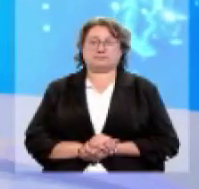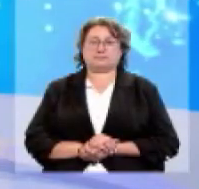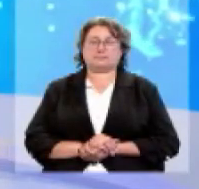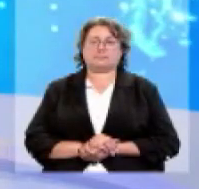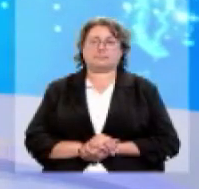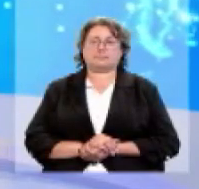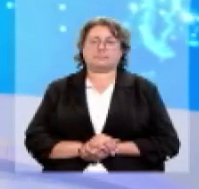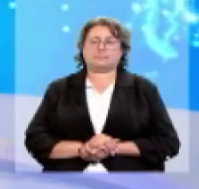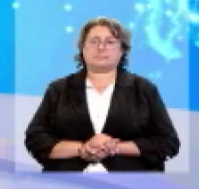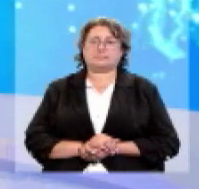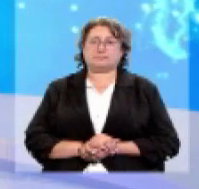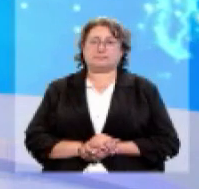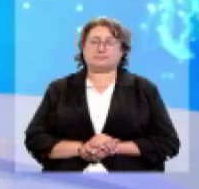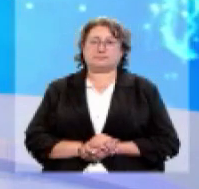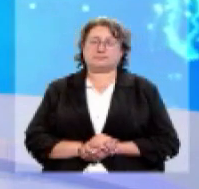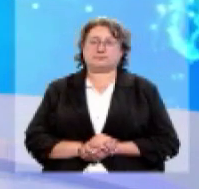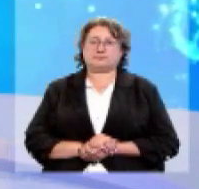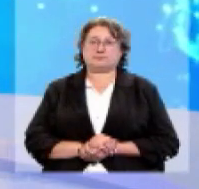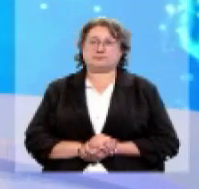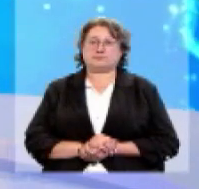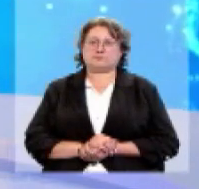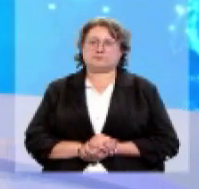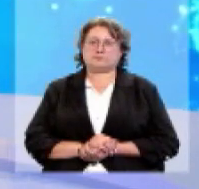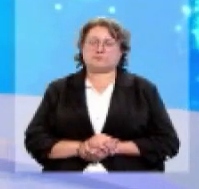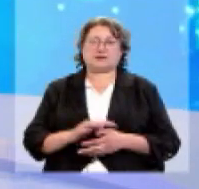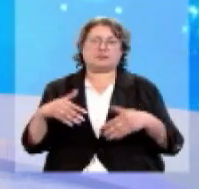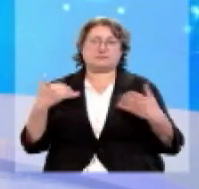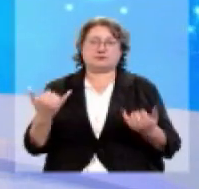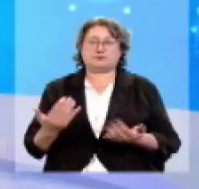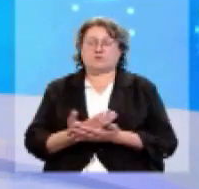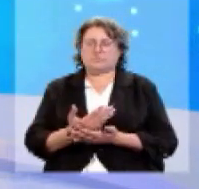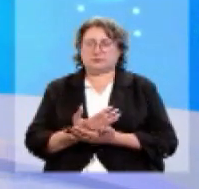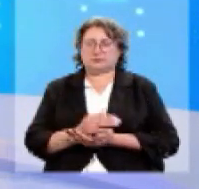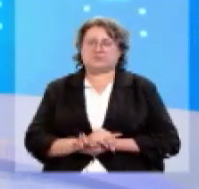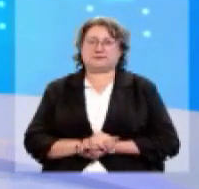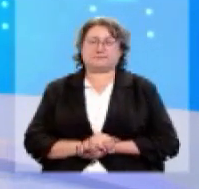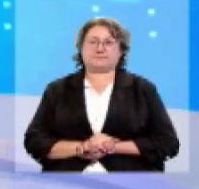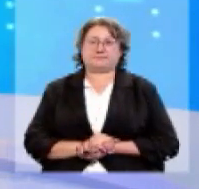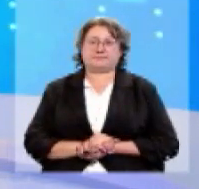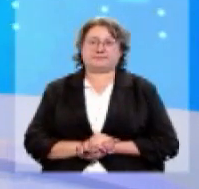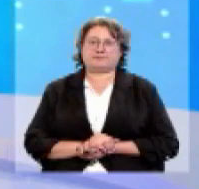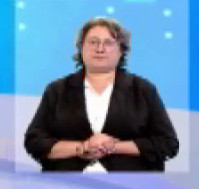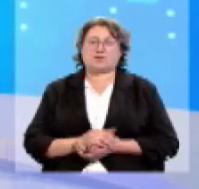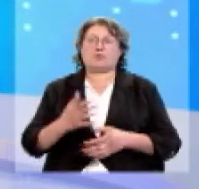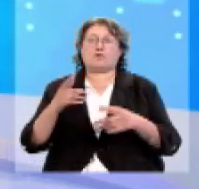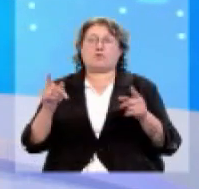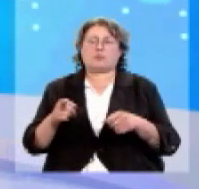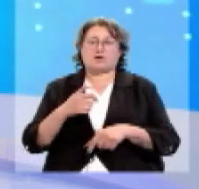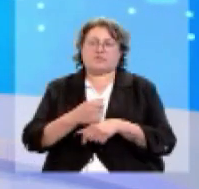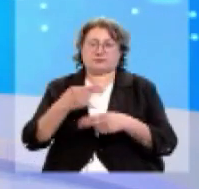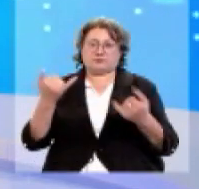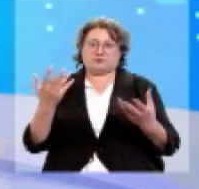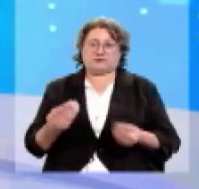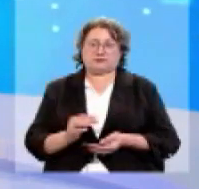Қайырлы кеш, қадірлі көрермен, эфирде жаңалықтар сіздермен бірге. Рахат Сейітхан сурд аудармада Оксана Течко. Алдымен аңдатпаға